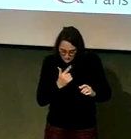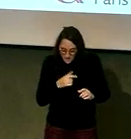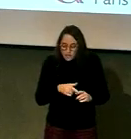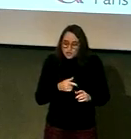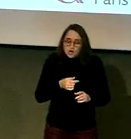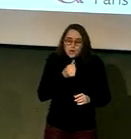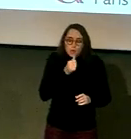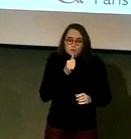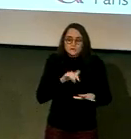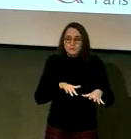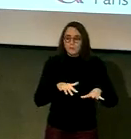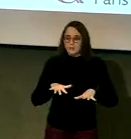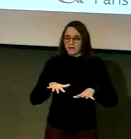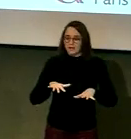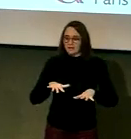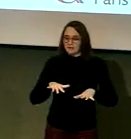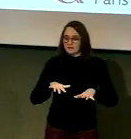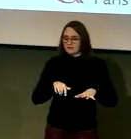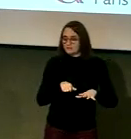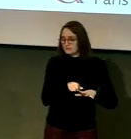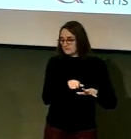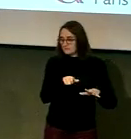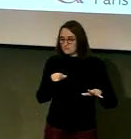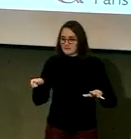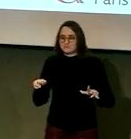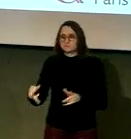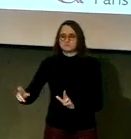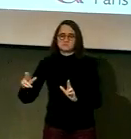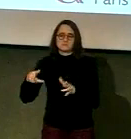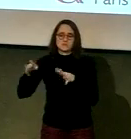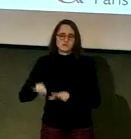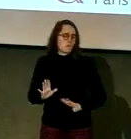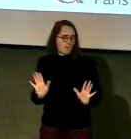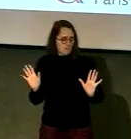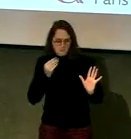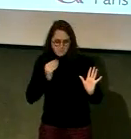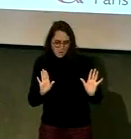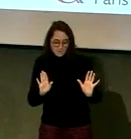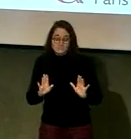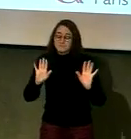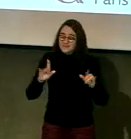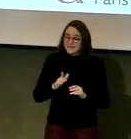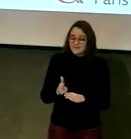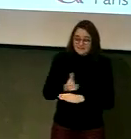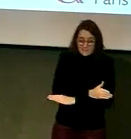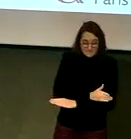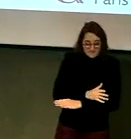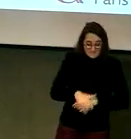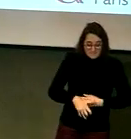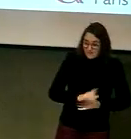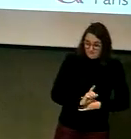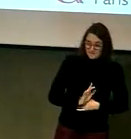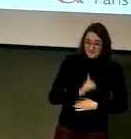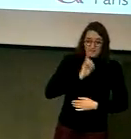modérée, elle arrive à rester dans l'abstinence pendant la grossesse. Mais une femme qui consomme de